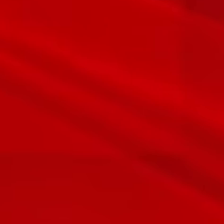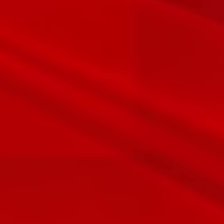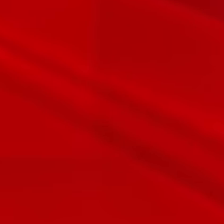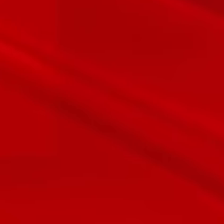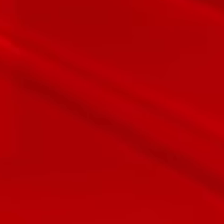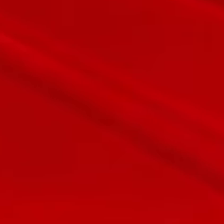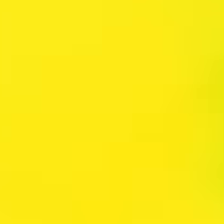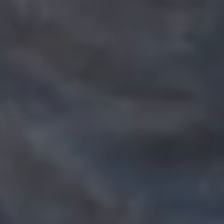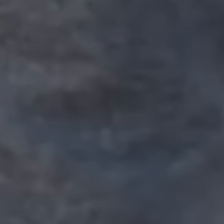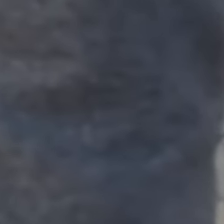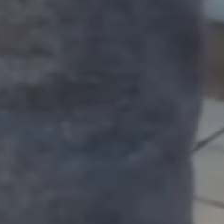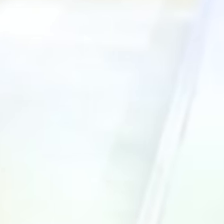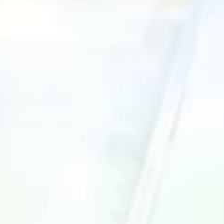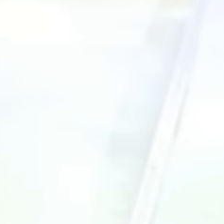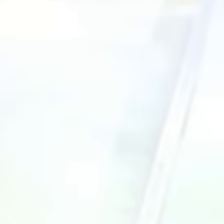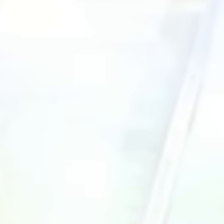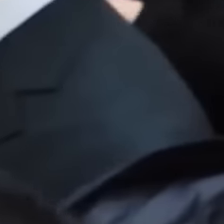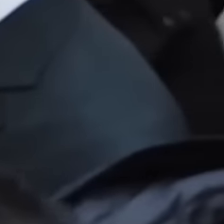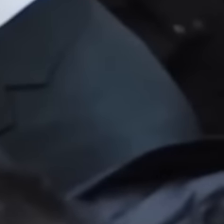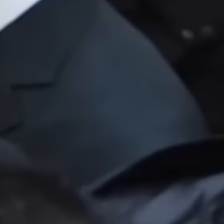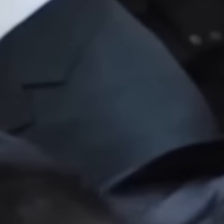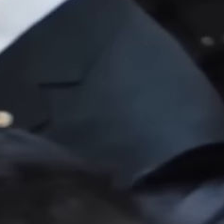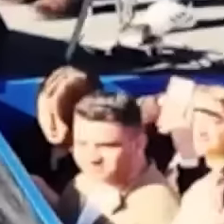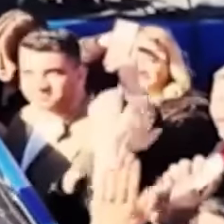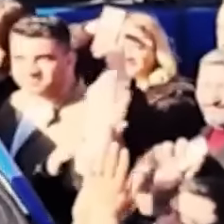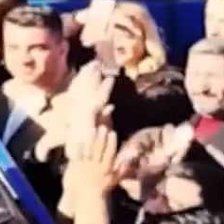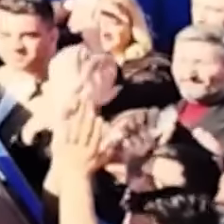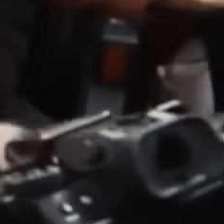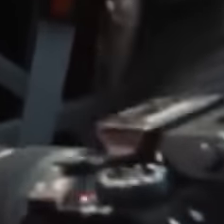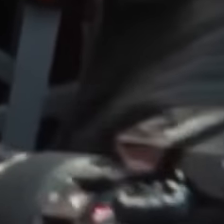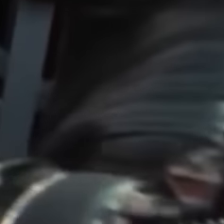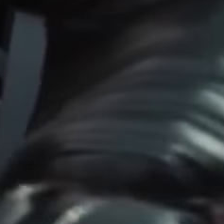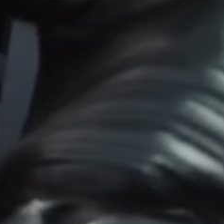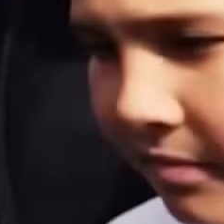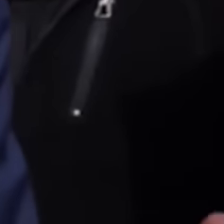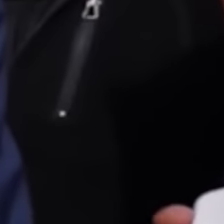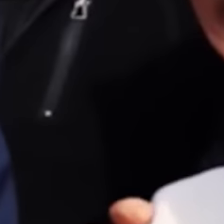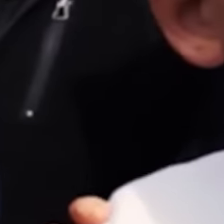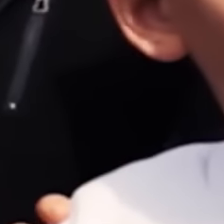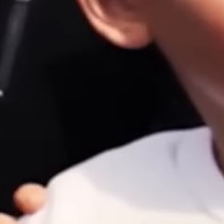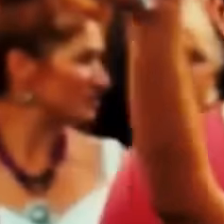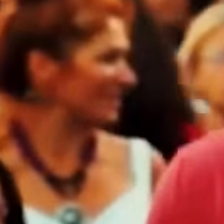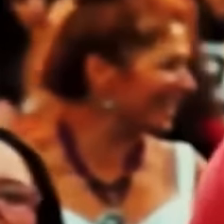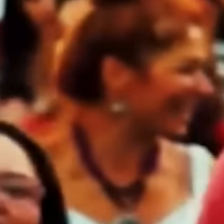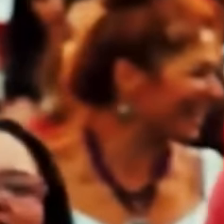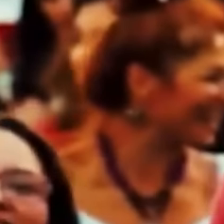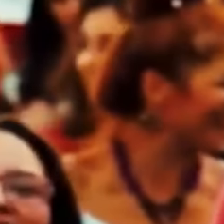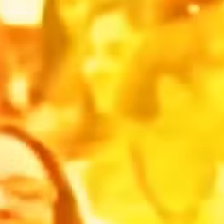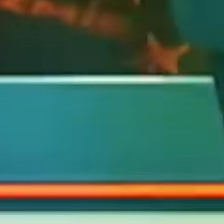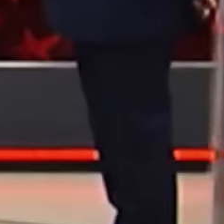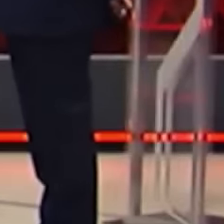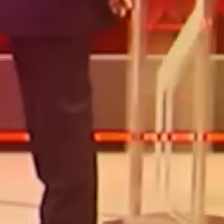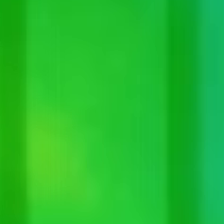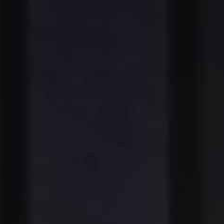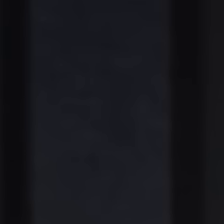ve kazanıyoruz diyor. Seçmen heyecanlı, adaylar heyecanlı. 31 Mart gecesi o heyecanın taşınacağı yer